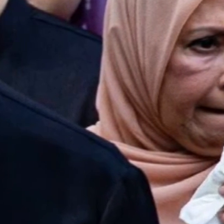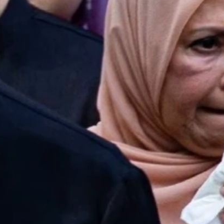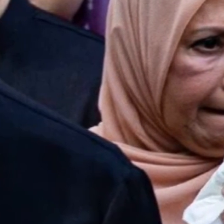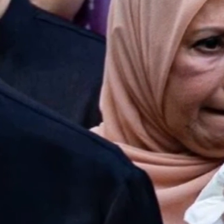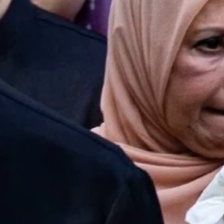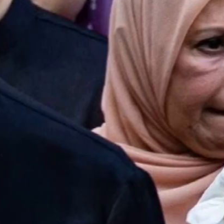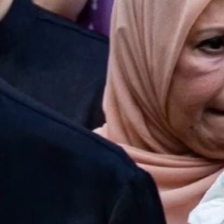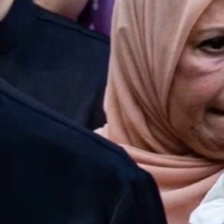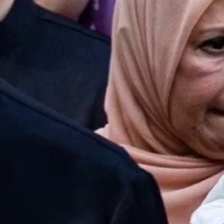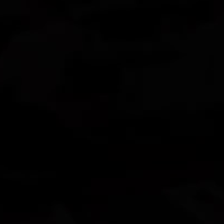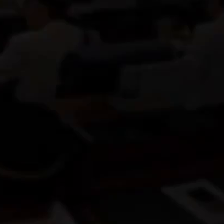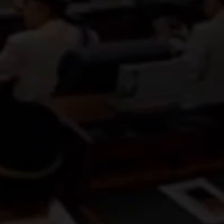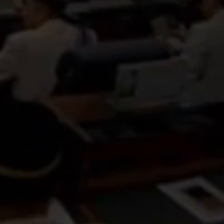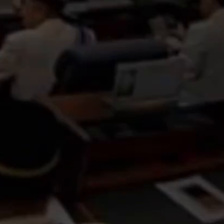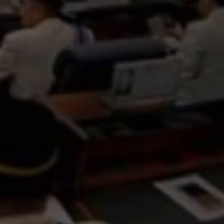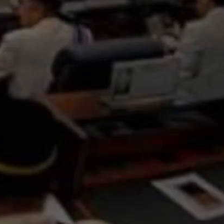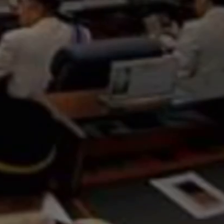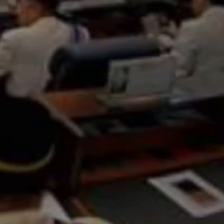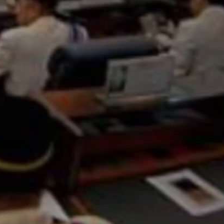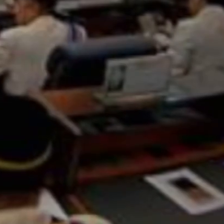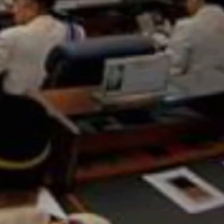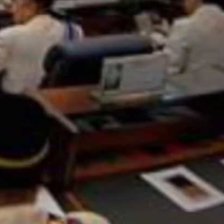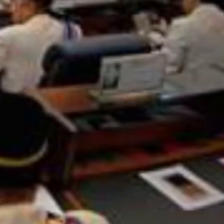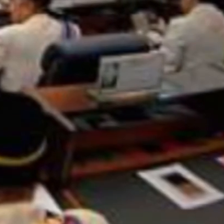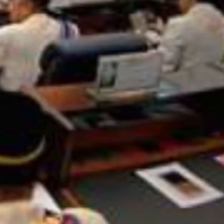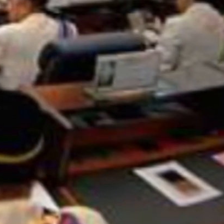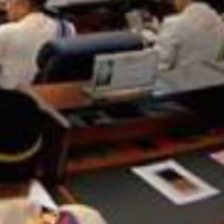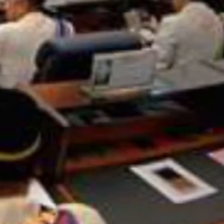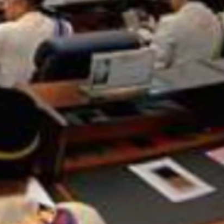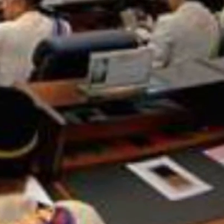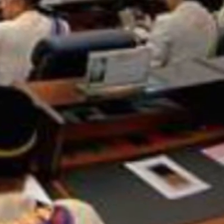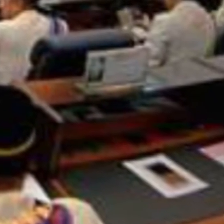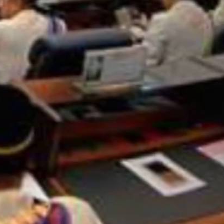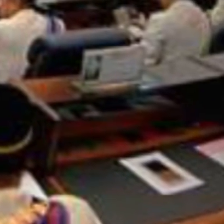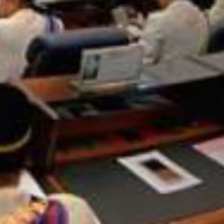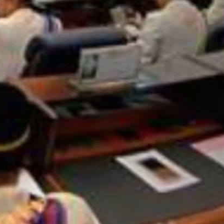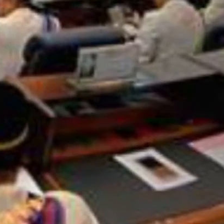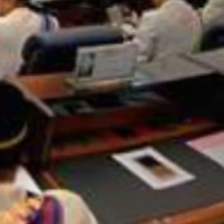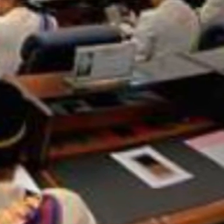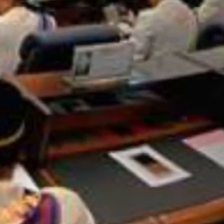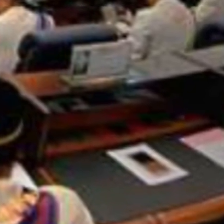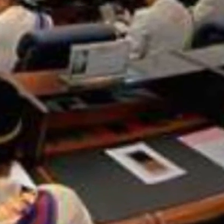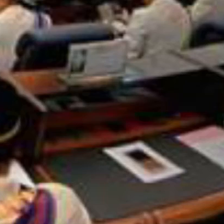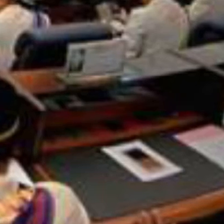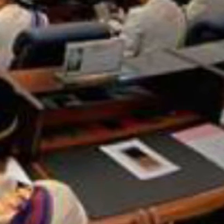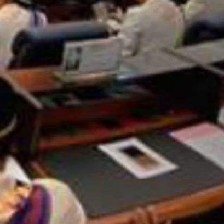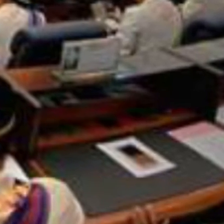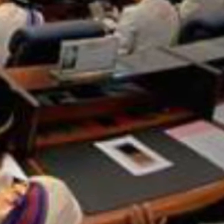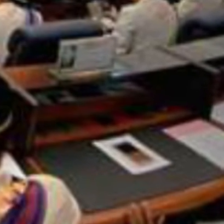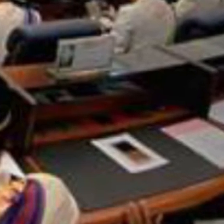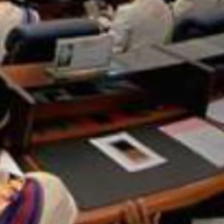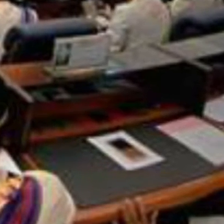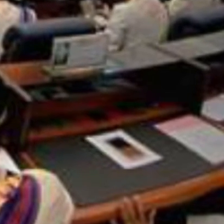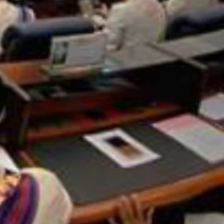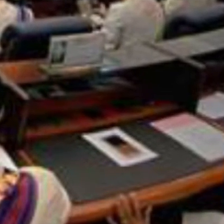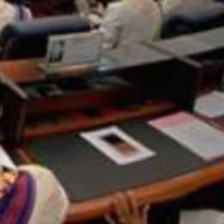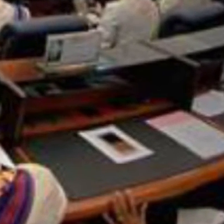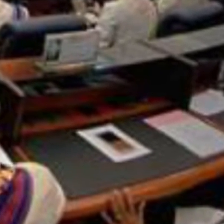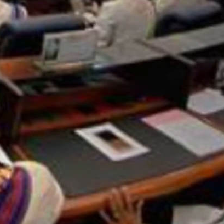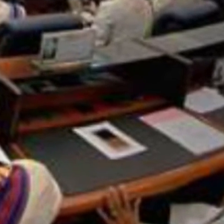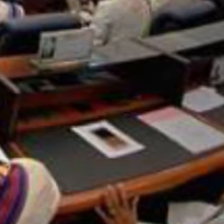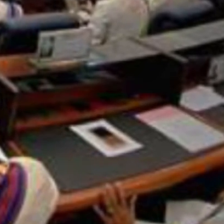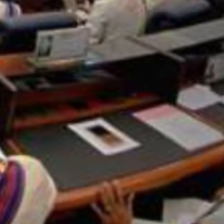kerajaan yang lebih stabil dan inklusif stabil dengan dukungan baik pasti sandidewa rakyat dan dewan negara serta inklusif dengan pengikiran kepada Bakti